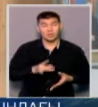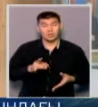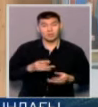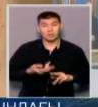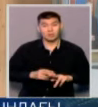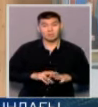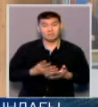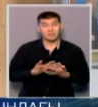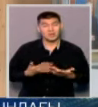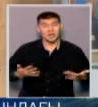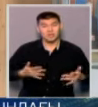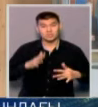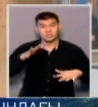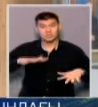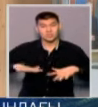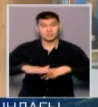республиканың тыс жерлерге